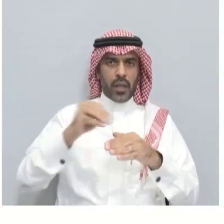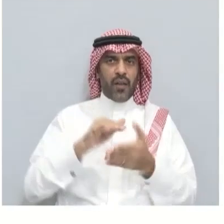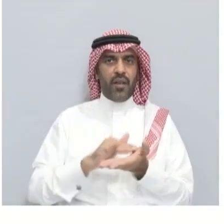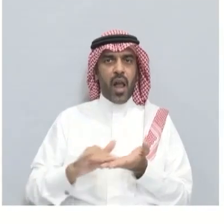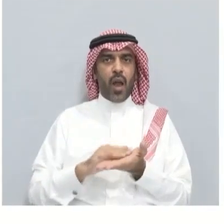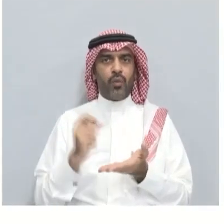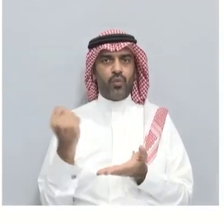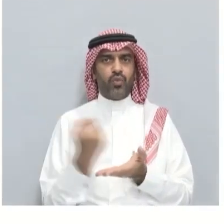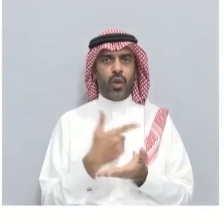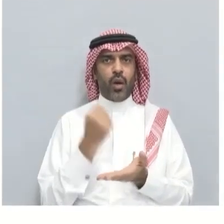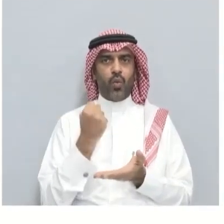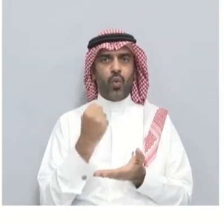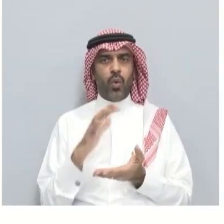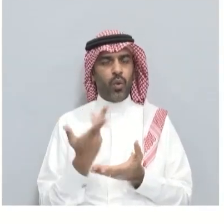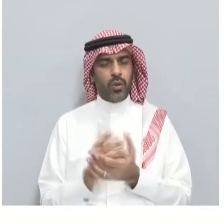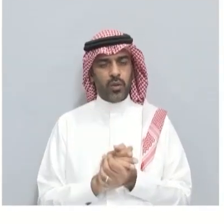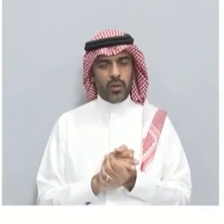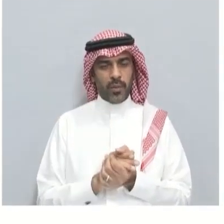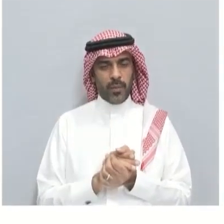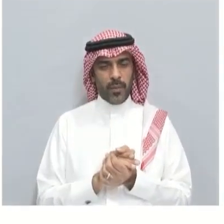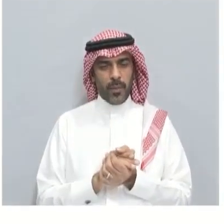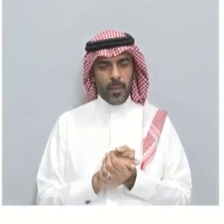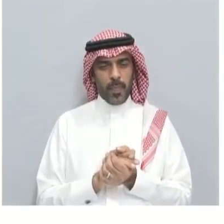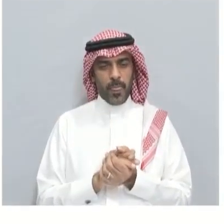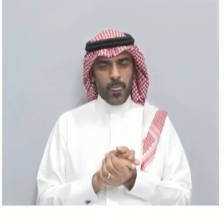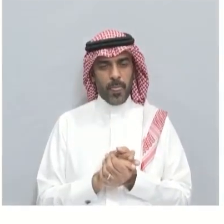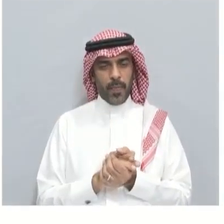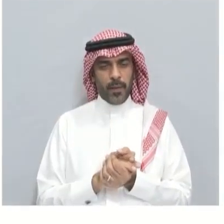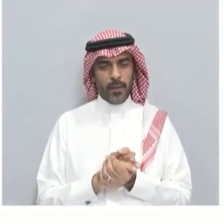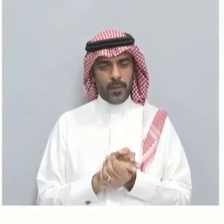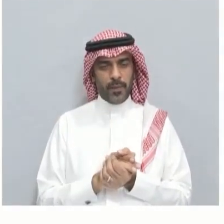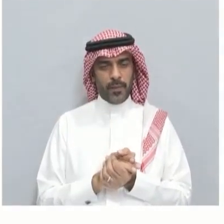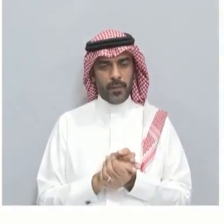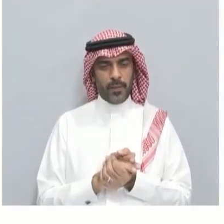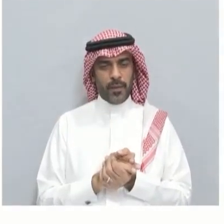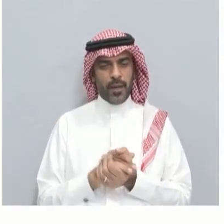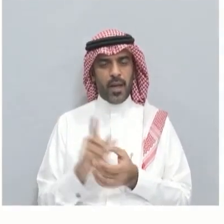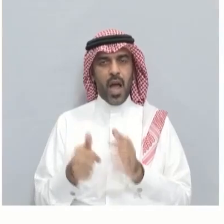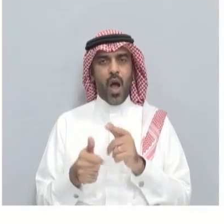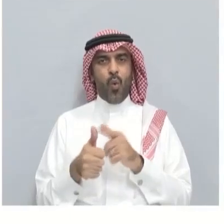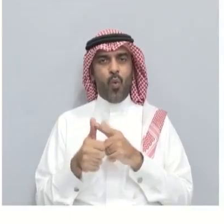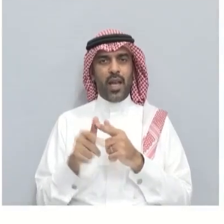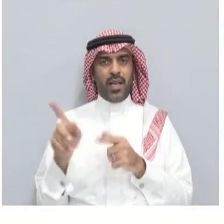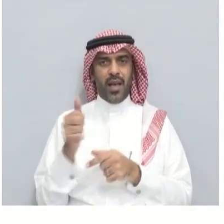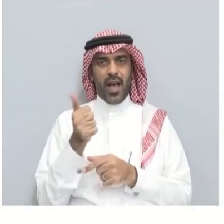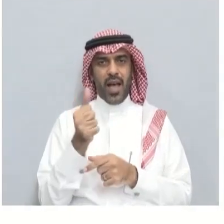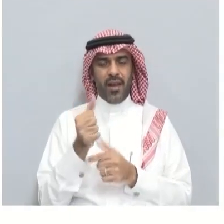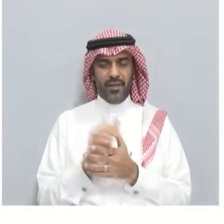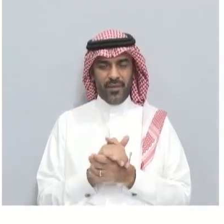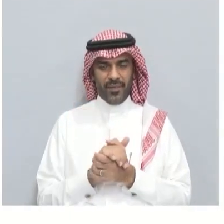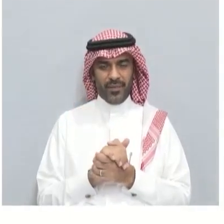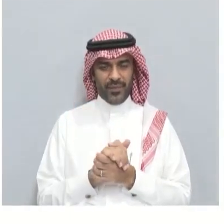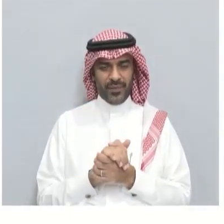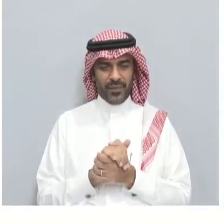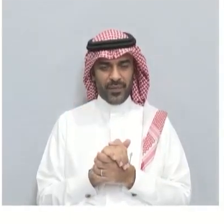بالسرعه الاكبر اي موجات زلزاليه احسنتم هي الموجات ماذا هي الموجات الاوليه اي مما ياتي